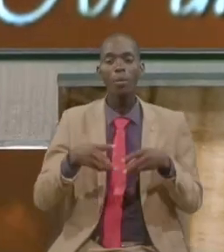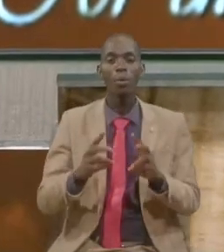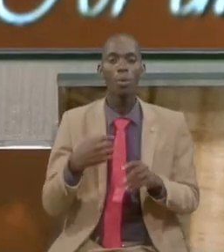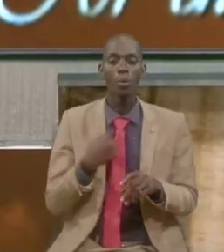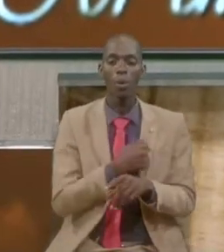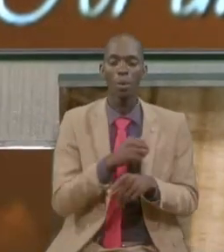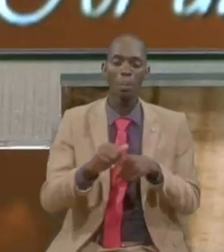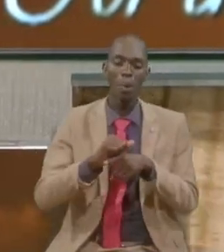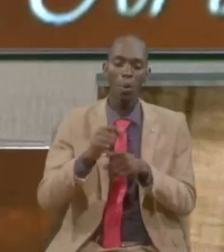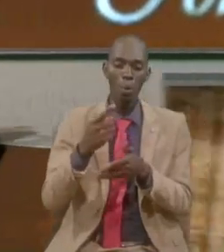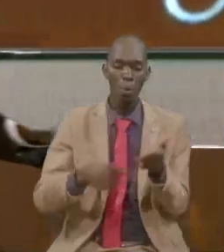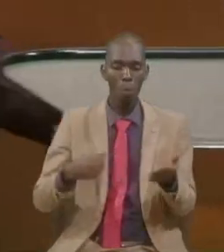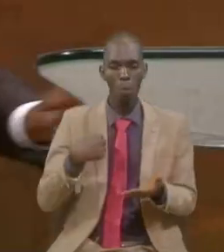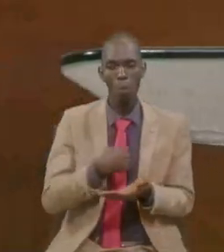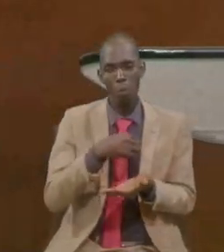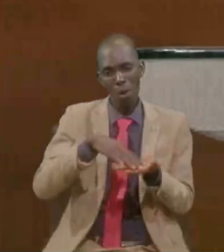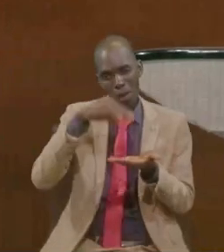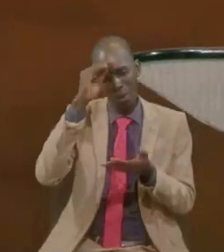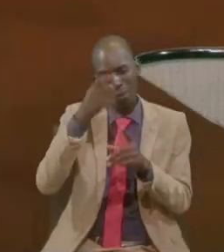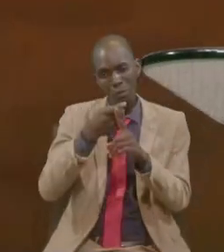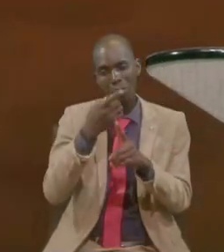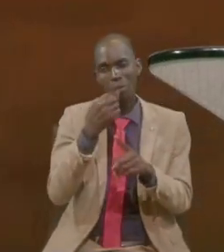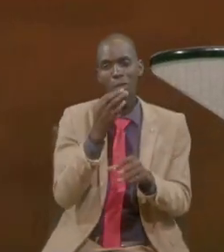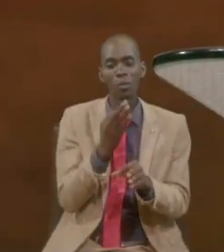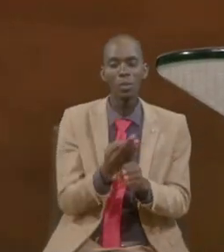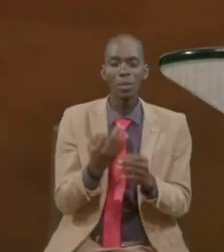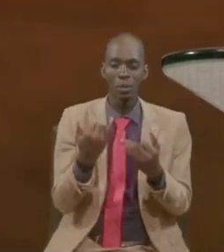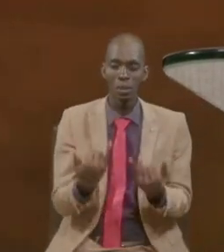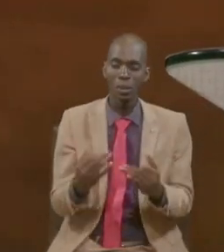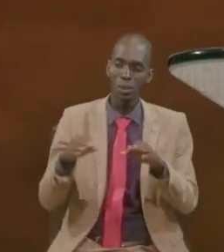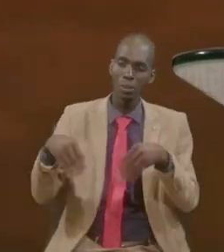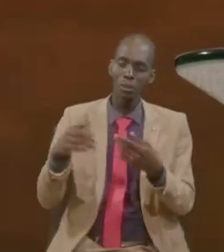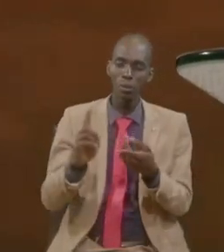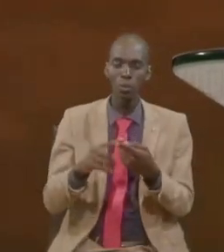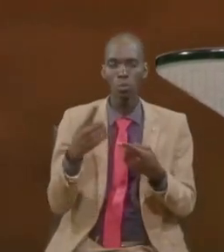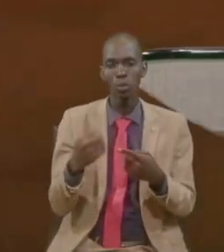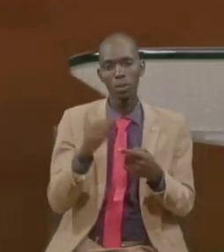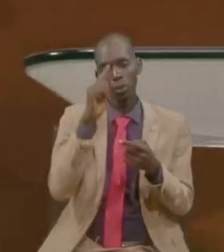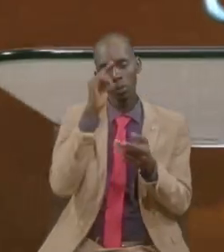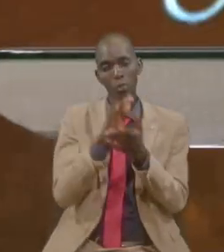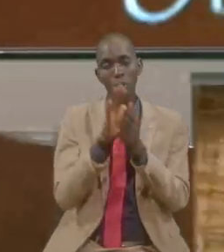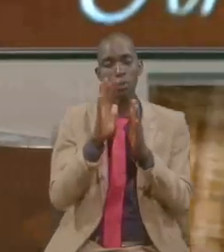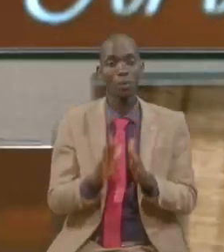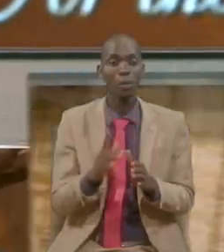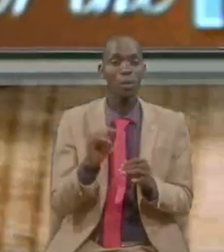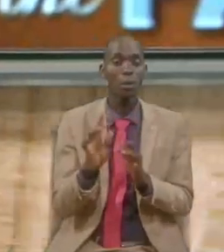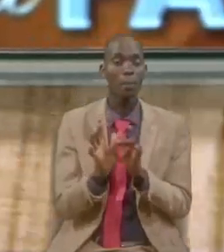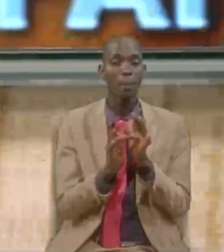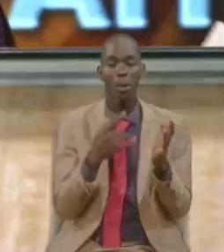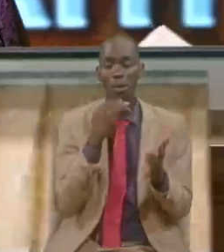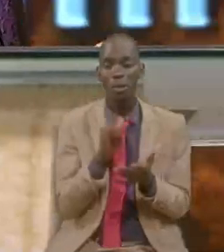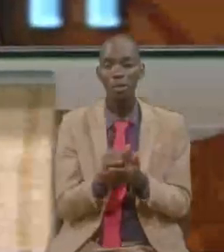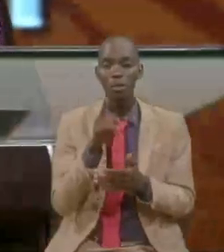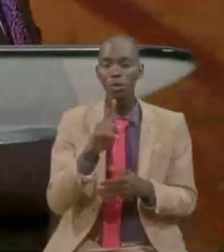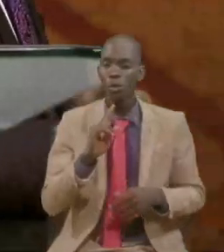dont nous pratiquons ce que nous apprenons de la foi une fois transmise au saint. Ce que la Bible